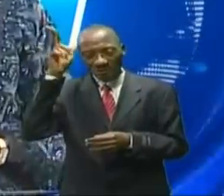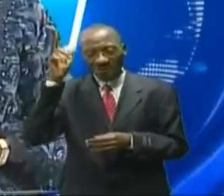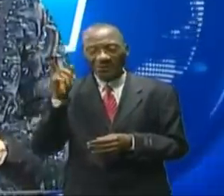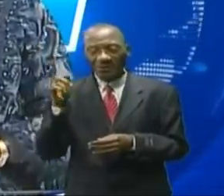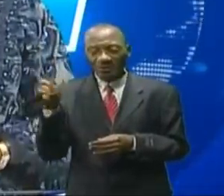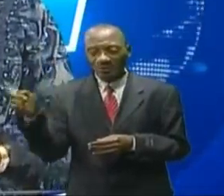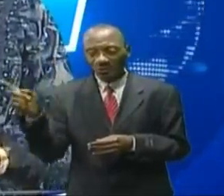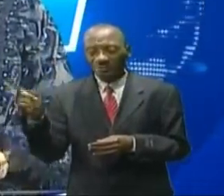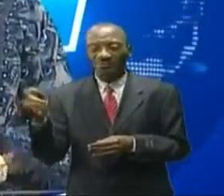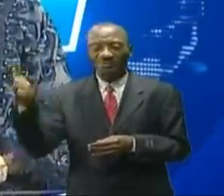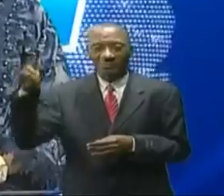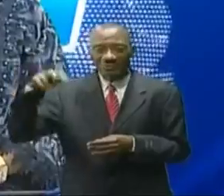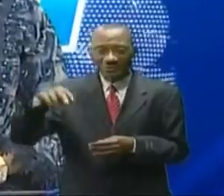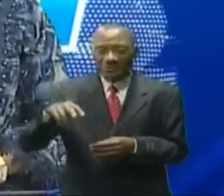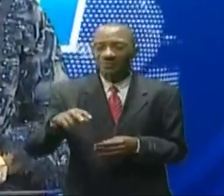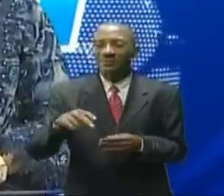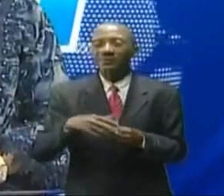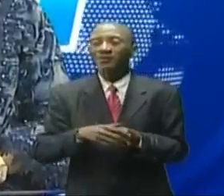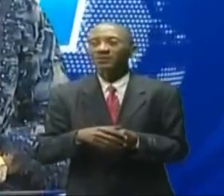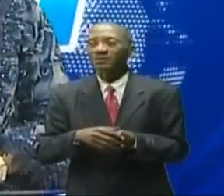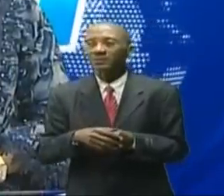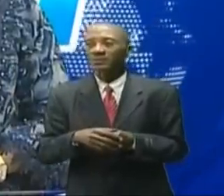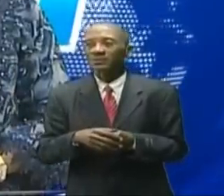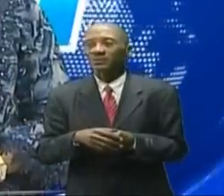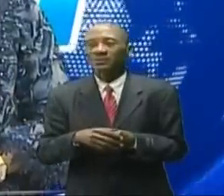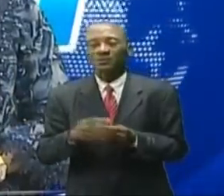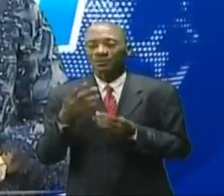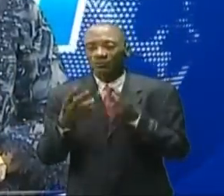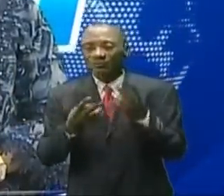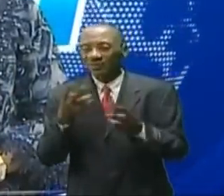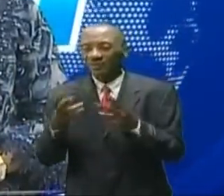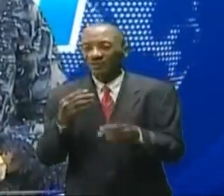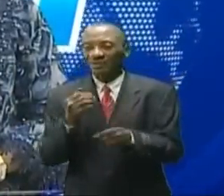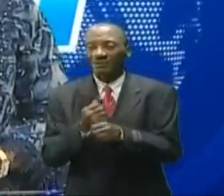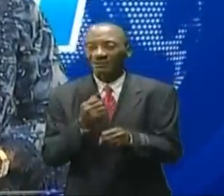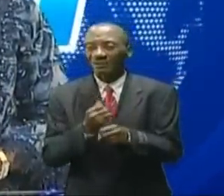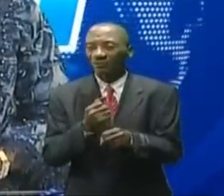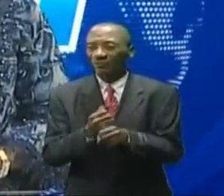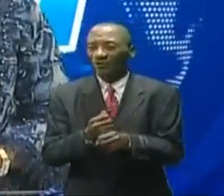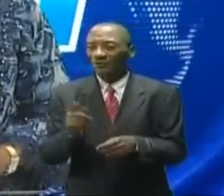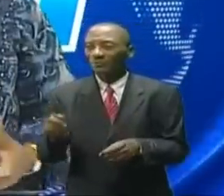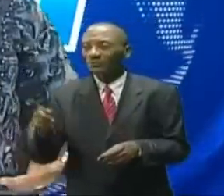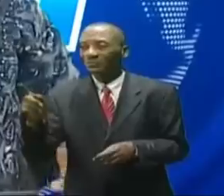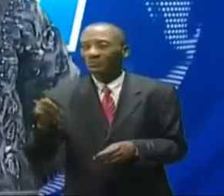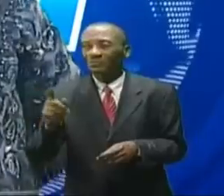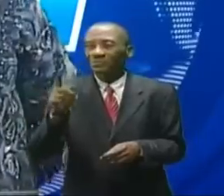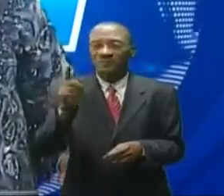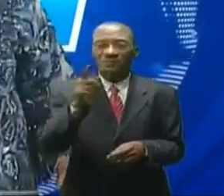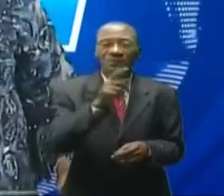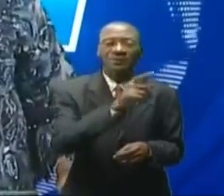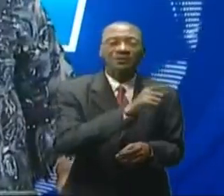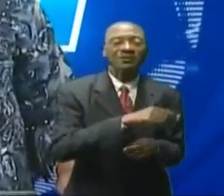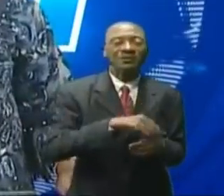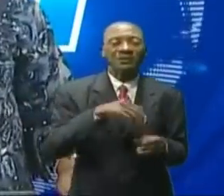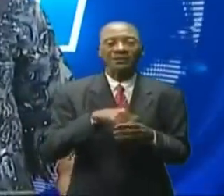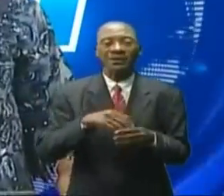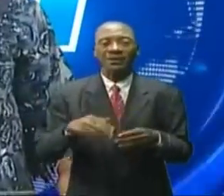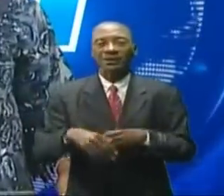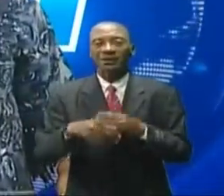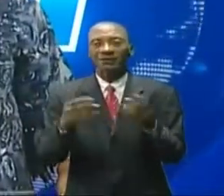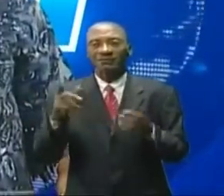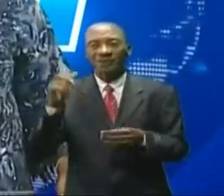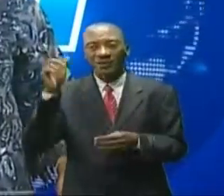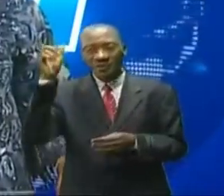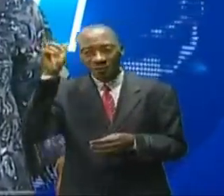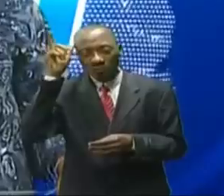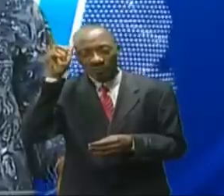matérialiser cette vision. Micheline Ayaki, maire de cette ville, a mis sur pied une agence de développement qui doit servir de liaison